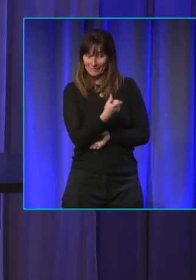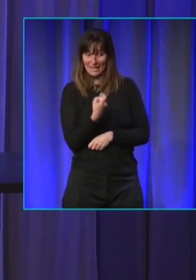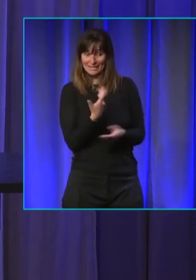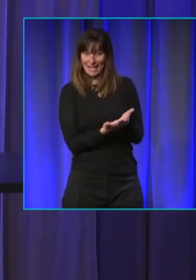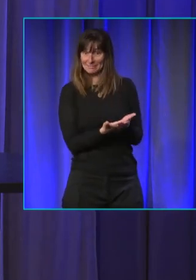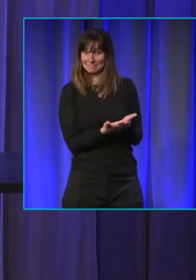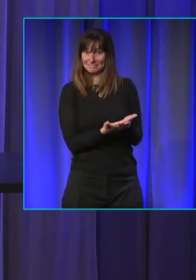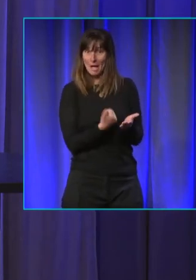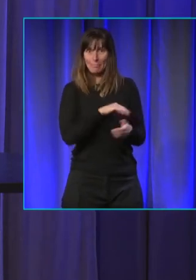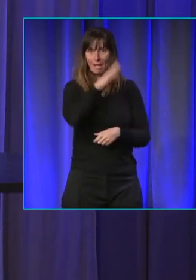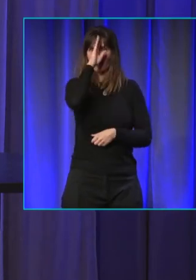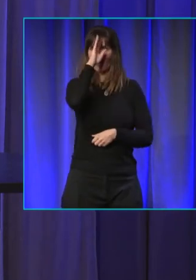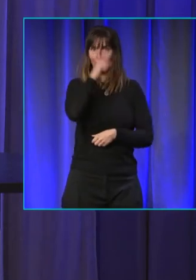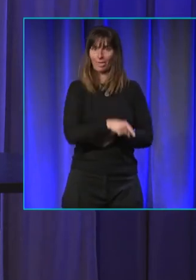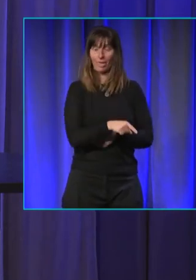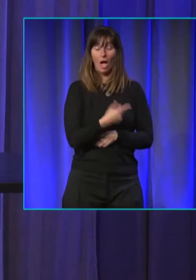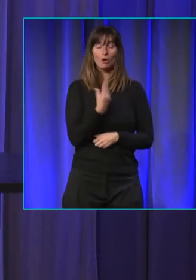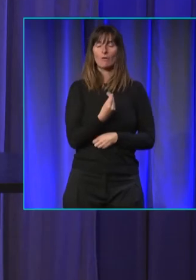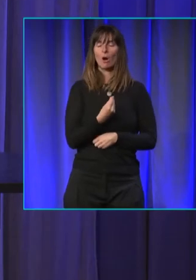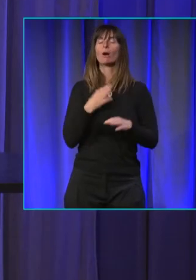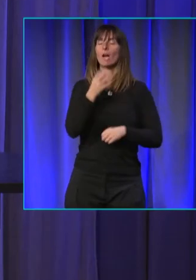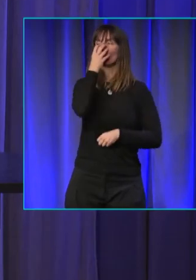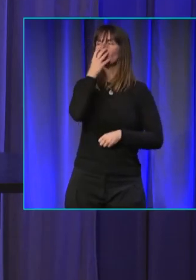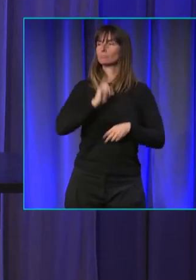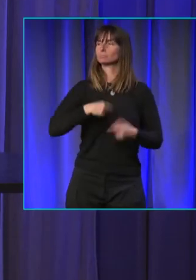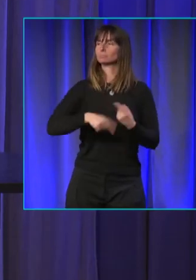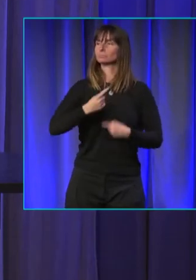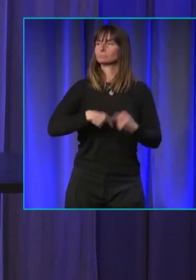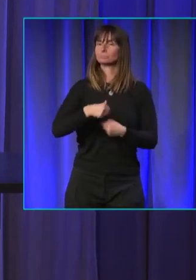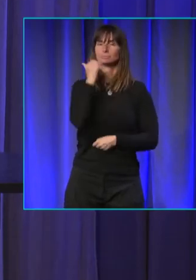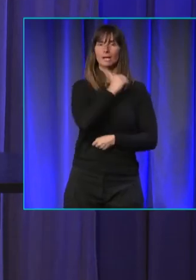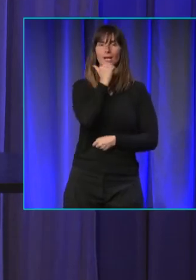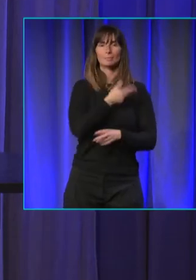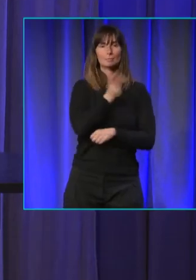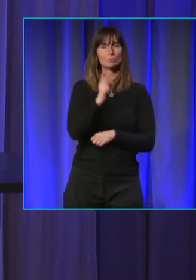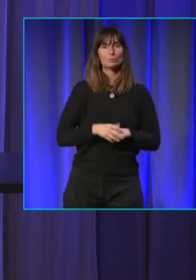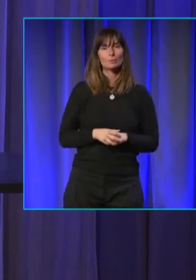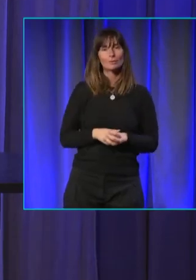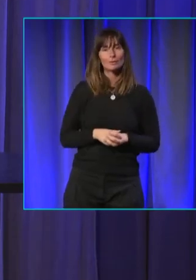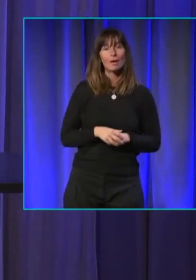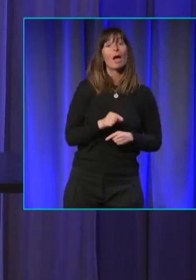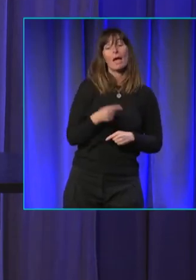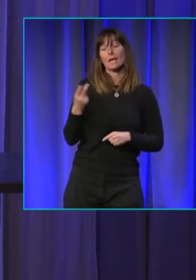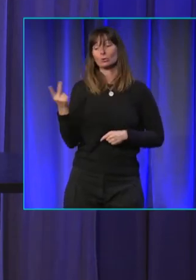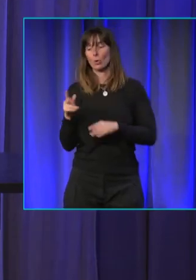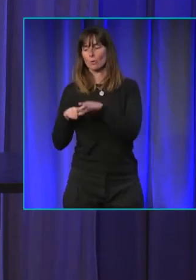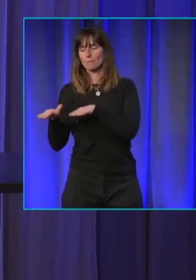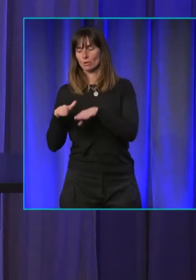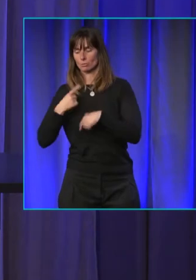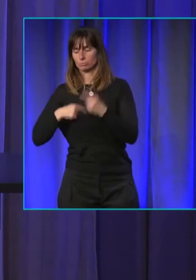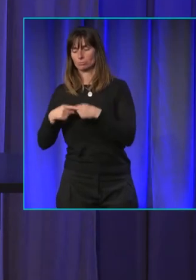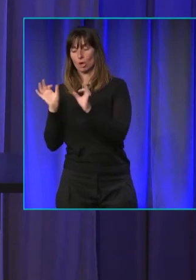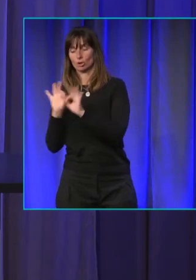que l'enfant, tout de suite, va utiliser plus rapidement son oxygène au détriment des deux autres voies anaérobies qui fonctionnent sans